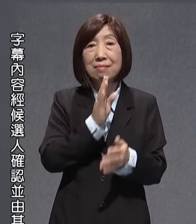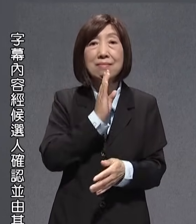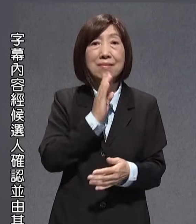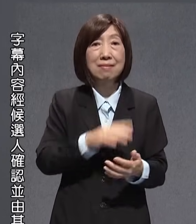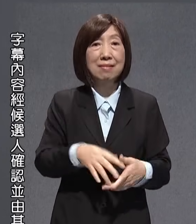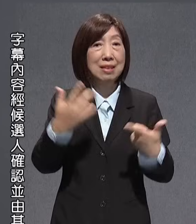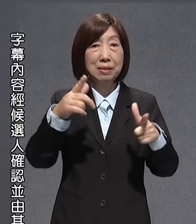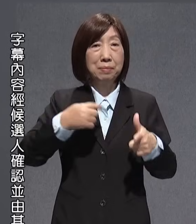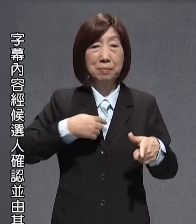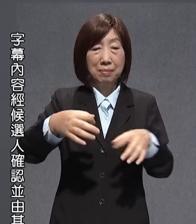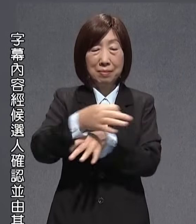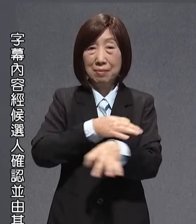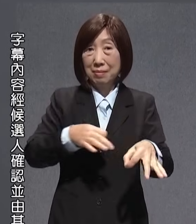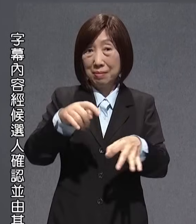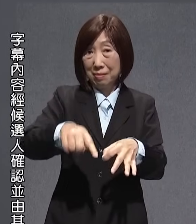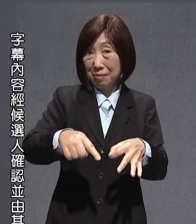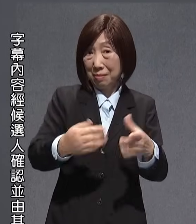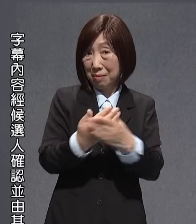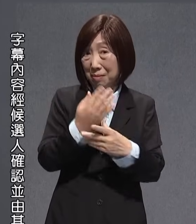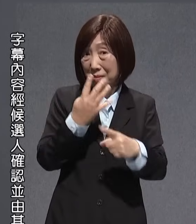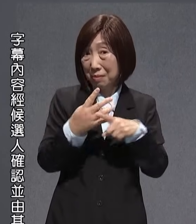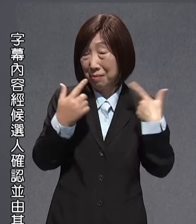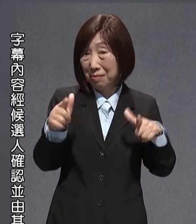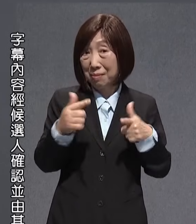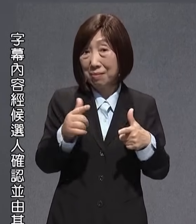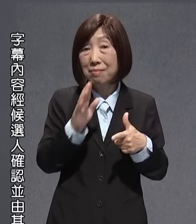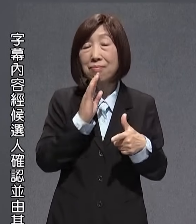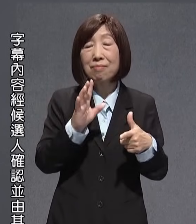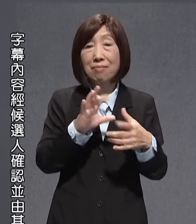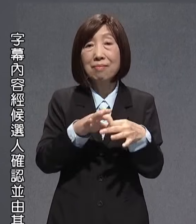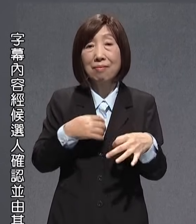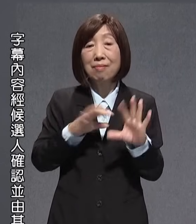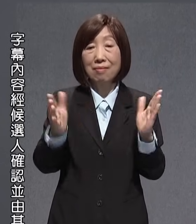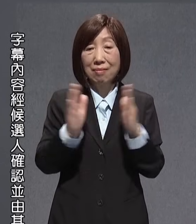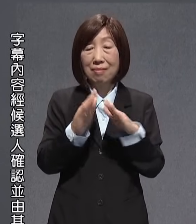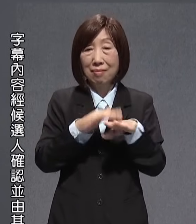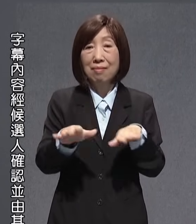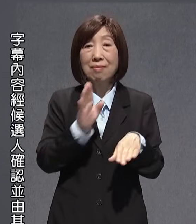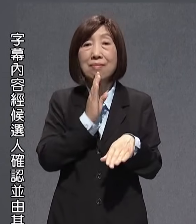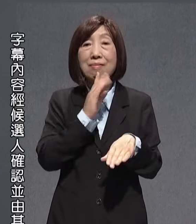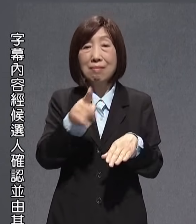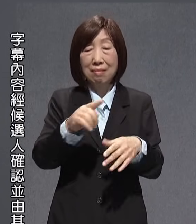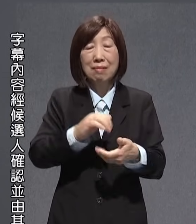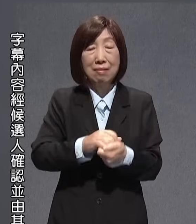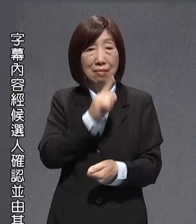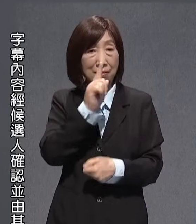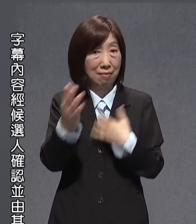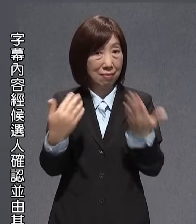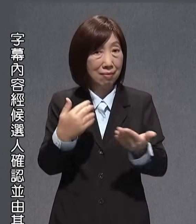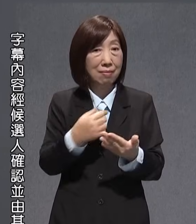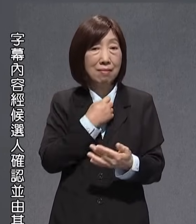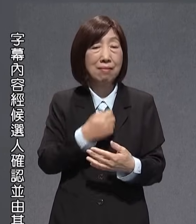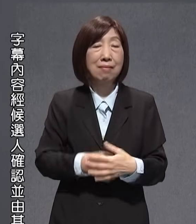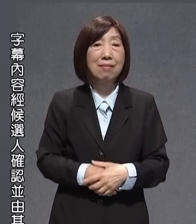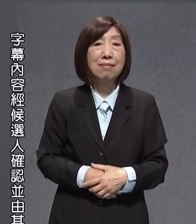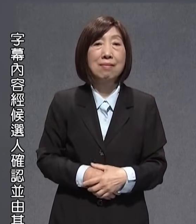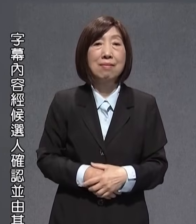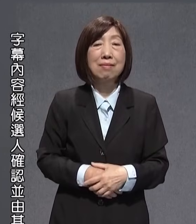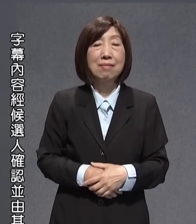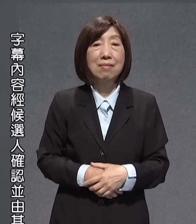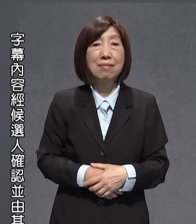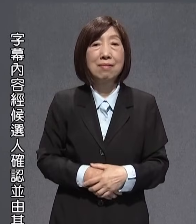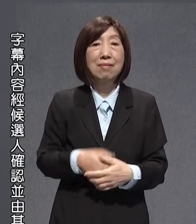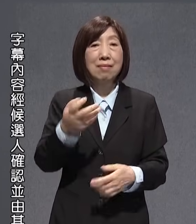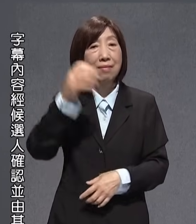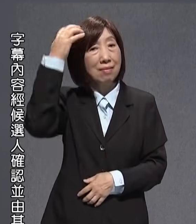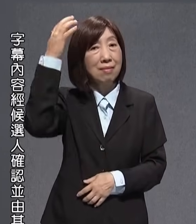不是我们经济产业哦，也关系我们的国家安全哦，所以这必须要各个评测。啊，头先柯